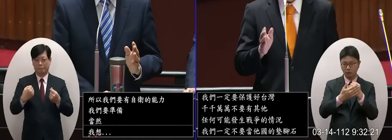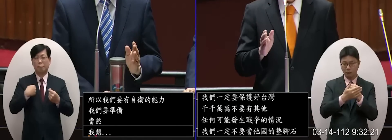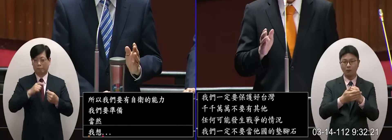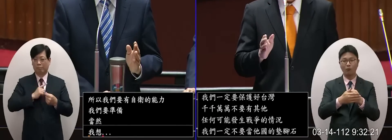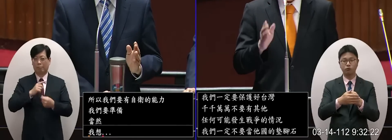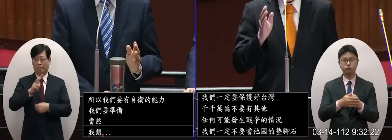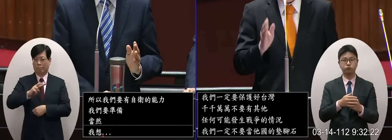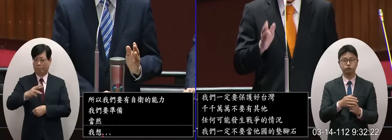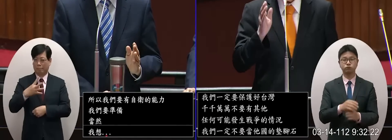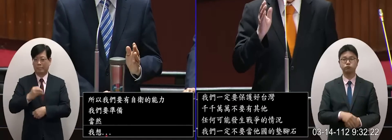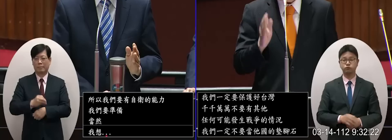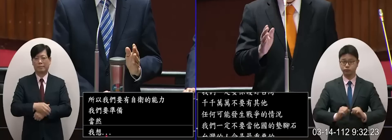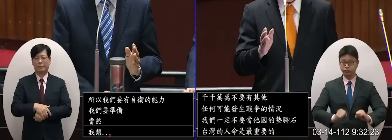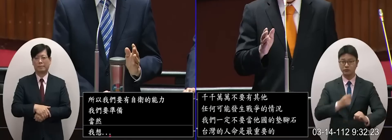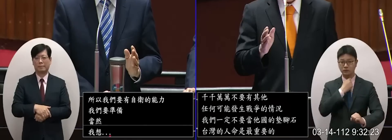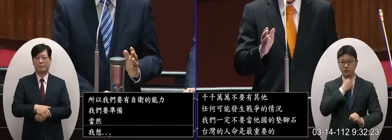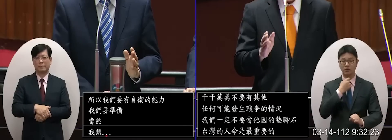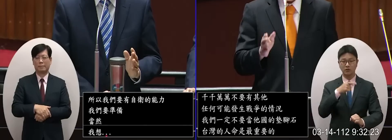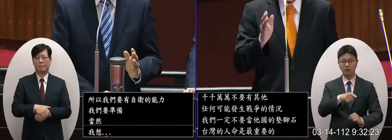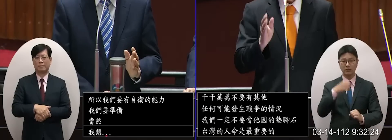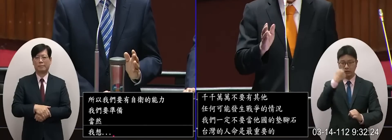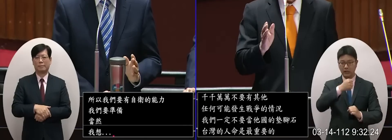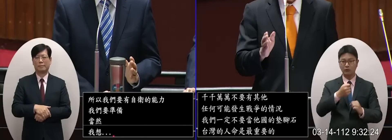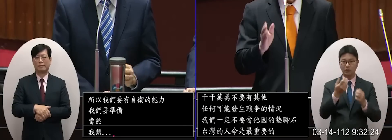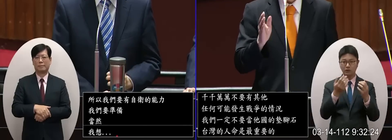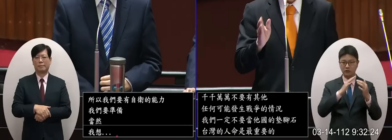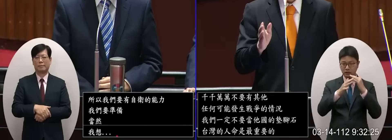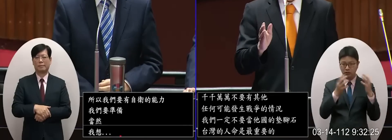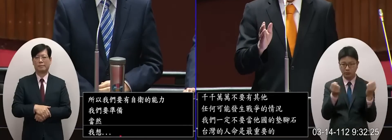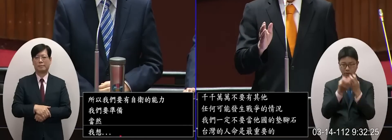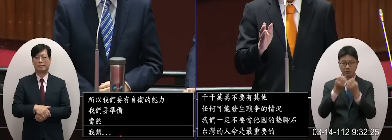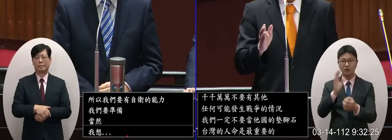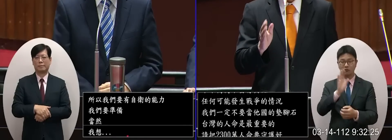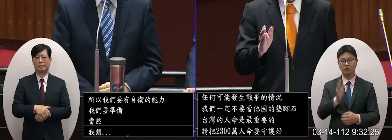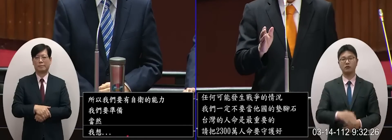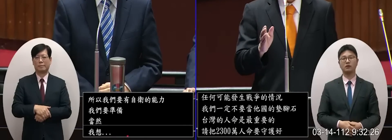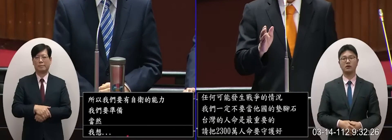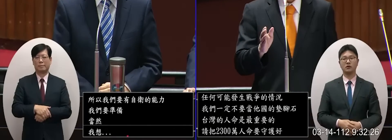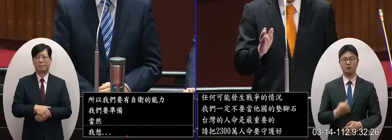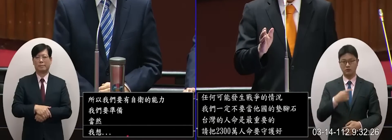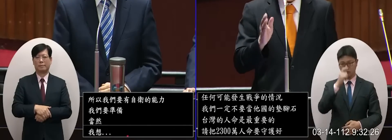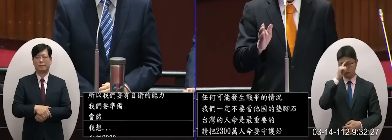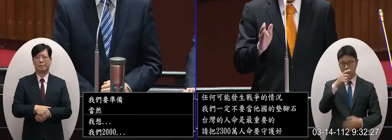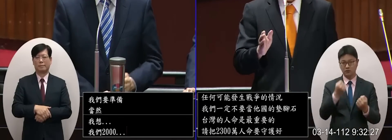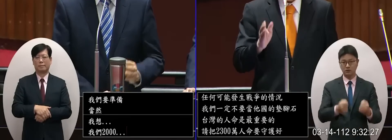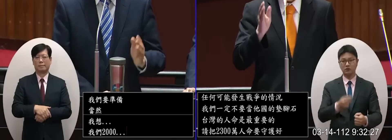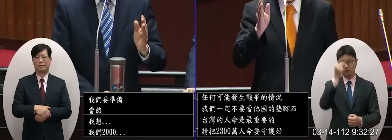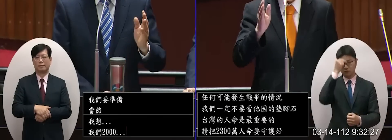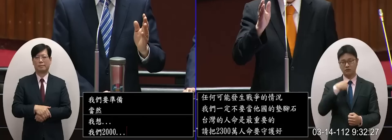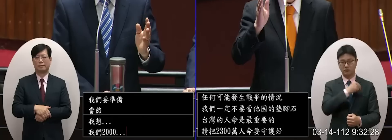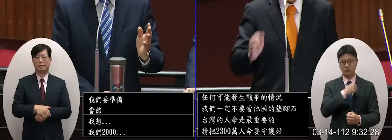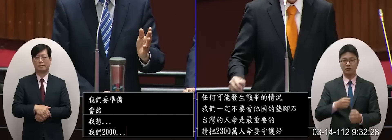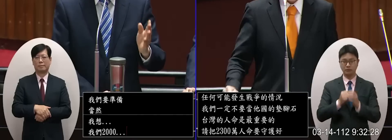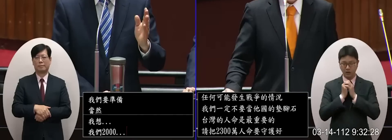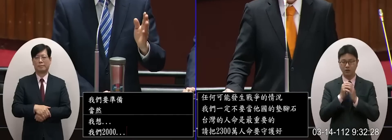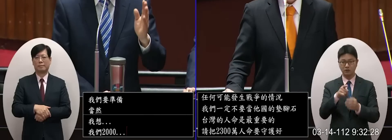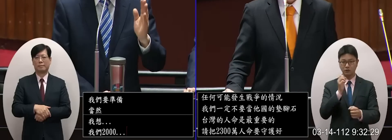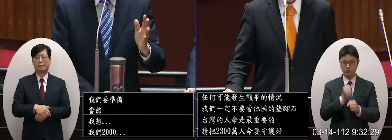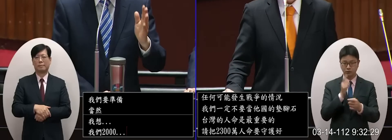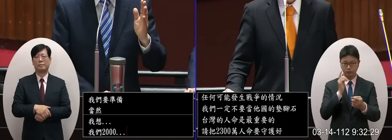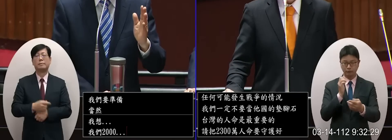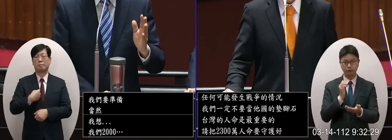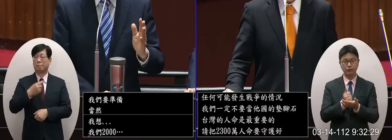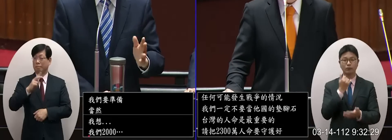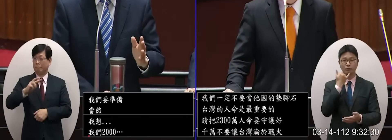不要让台湾沦于战火。我希望你当着天主面前告诉我，你会不会做到？ 我